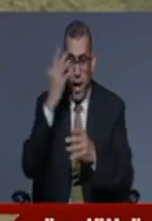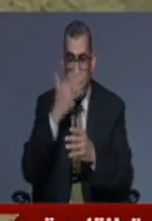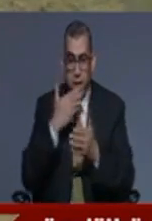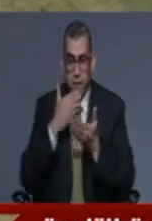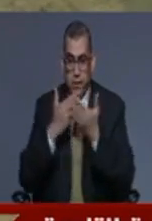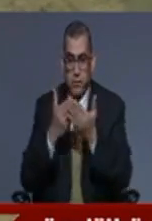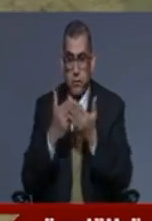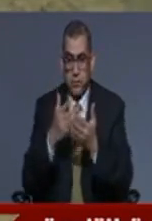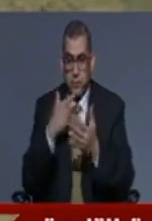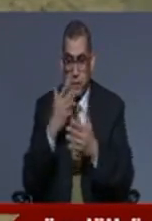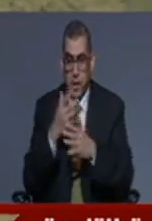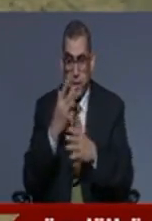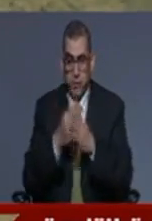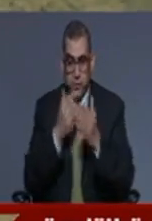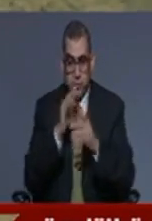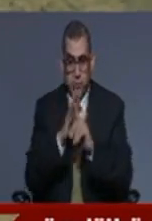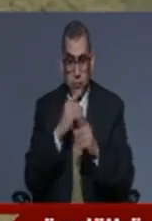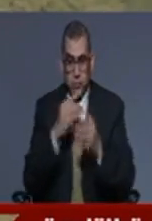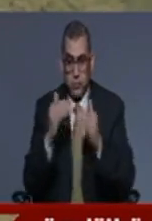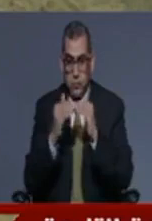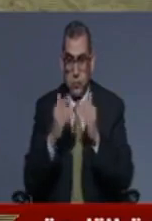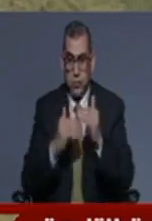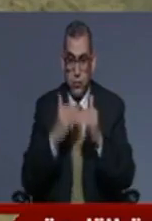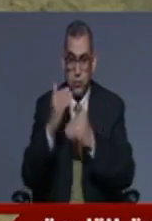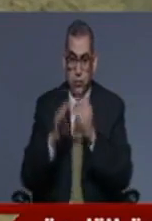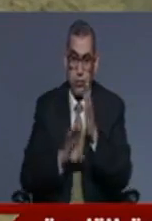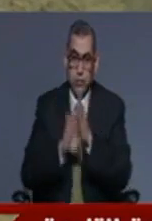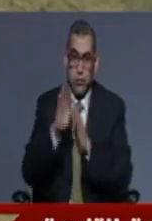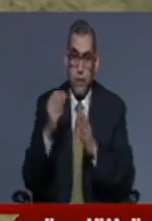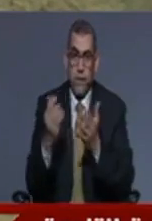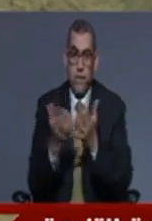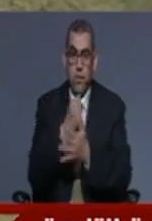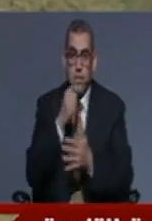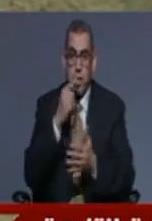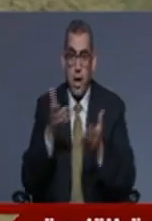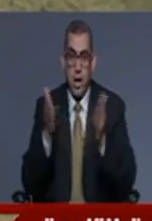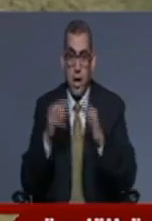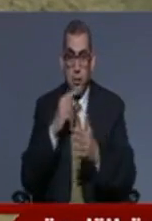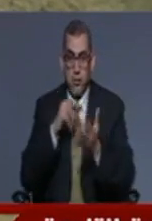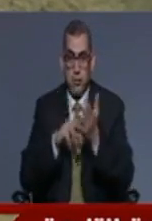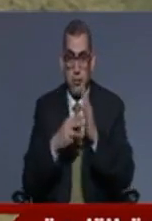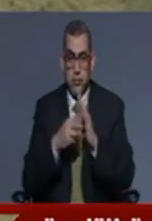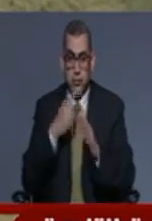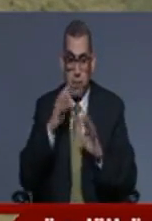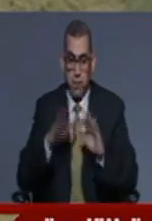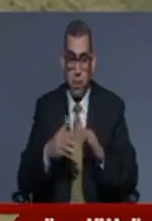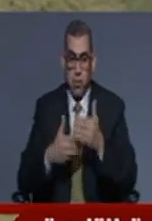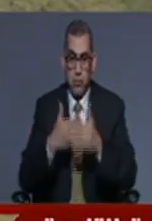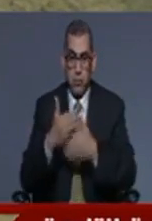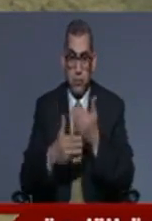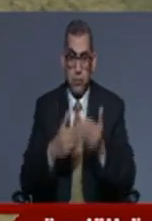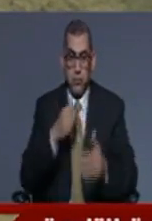أكثر وبصوت أعلى، لكي نتبوأ مكانتنا بين الأمم.